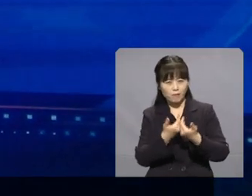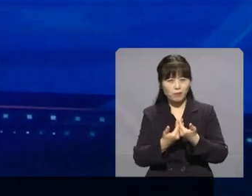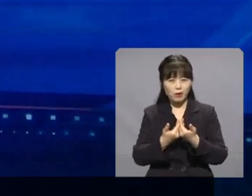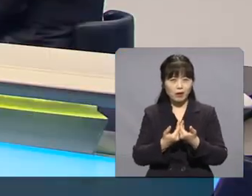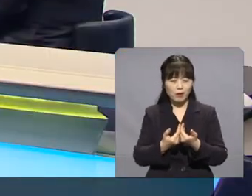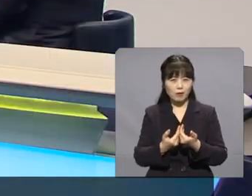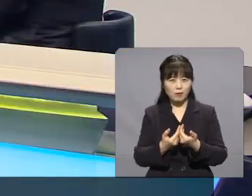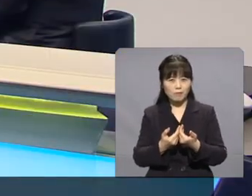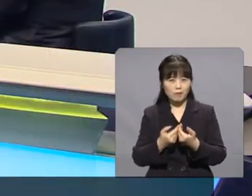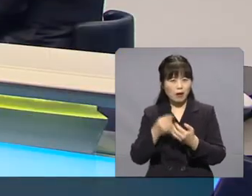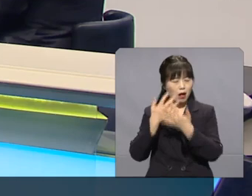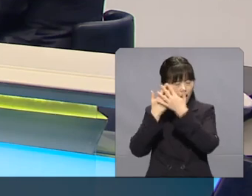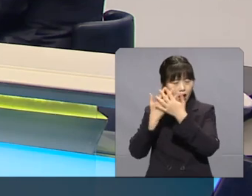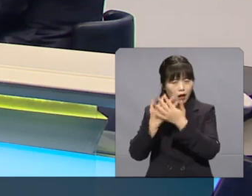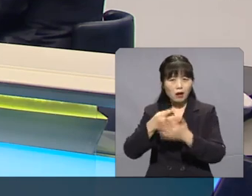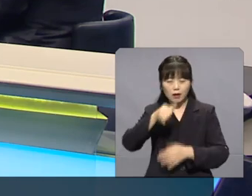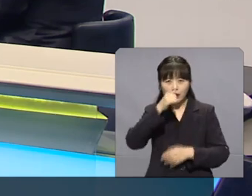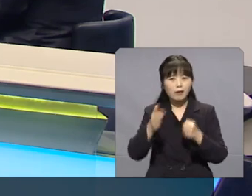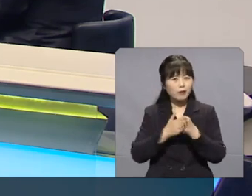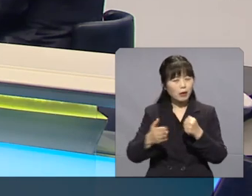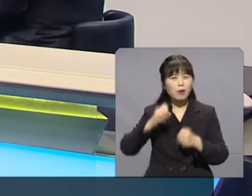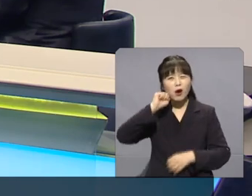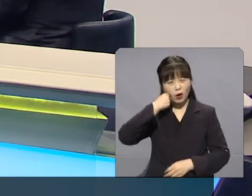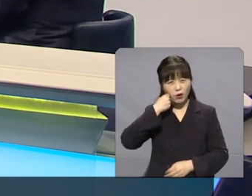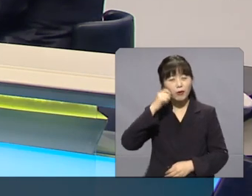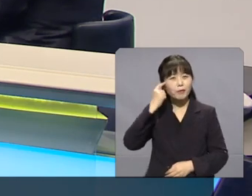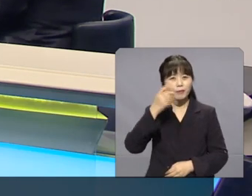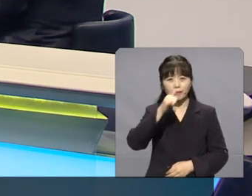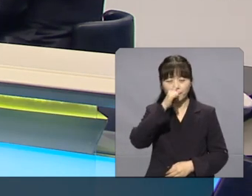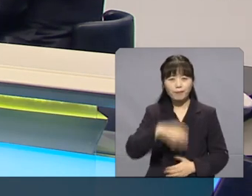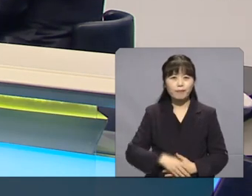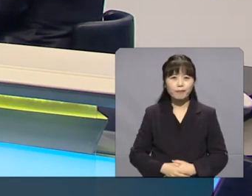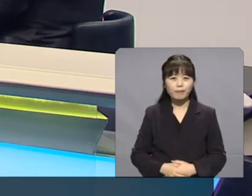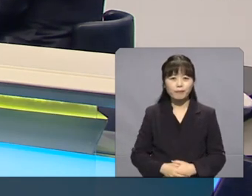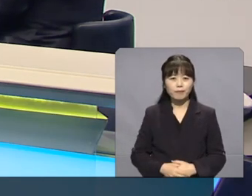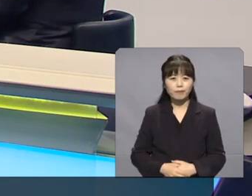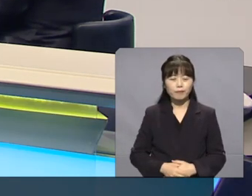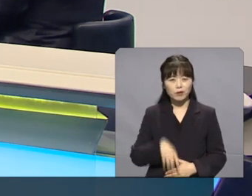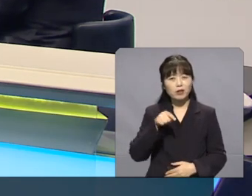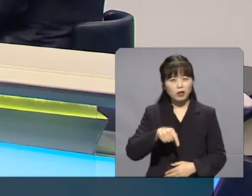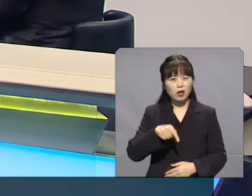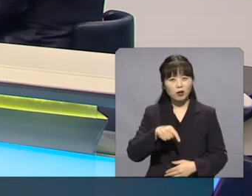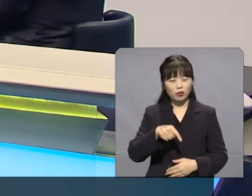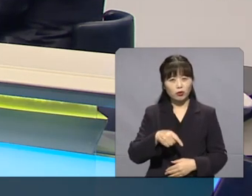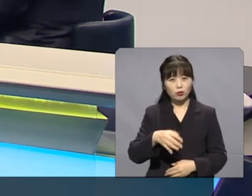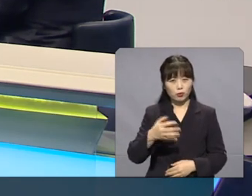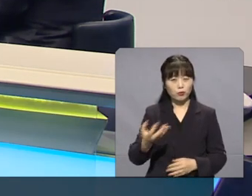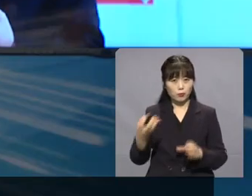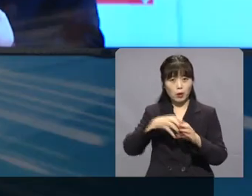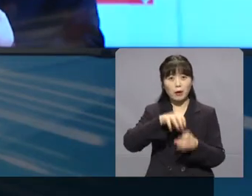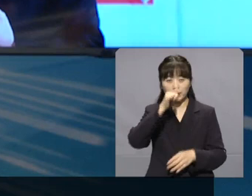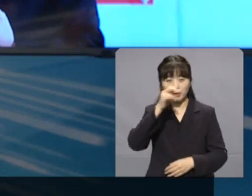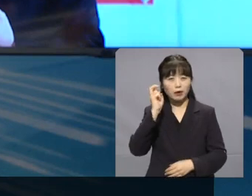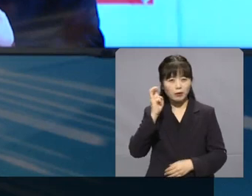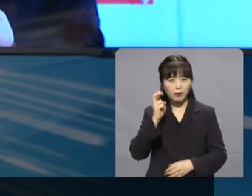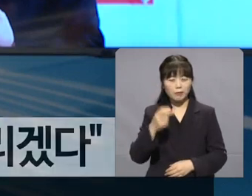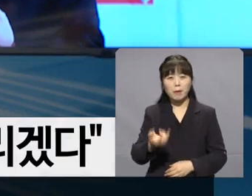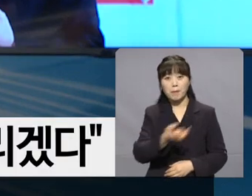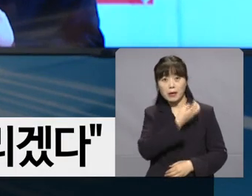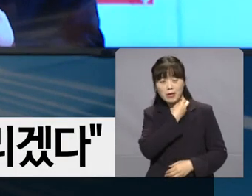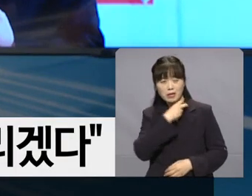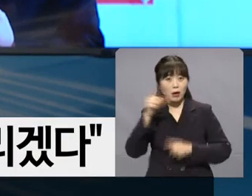있었던 그런 경험이 있었기 때문에 좀 쉽지 않았을 것 같다는 생각이 들어요 그런 부분도 작동을 했겠죠 그러니까 워낙 이제 배신자